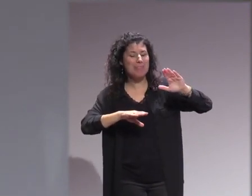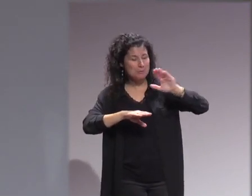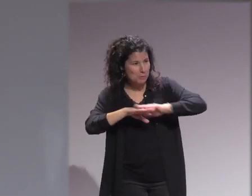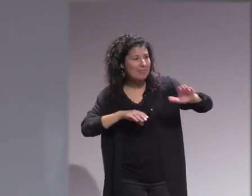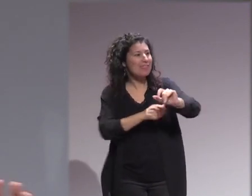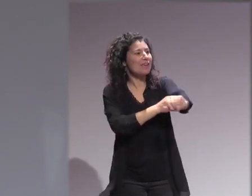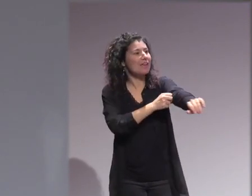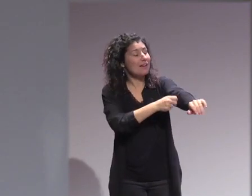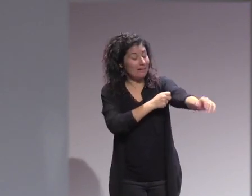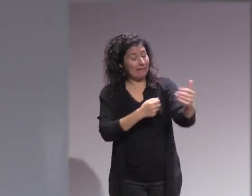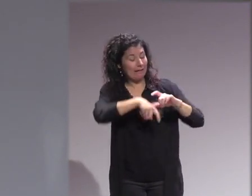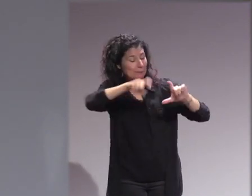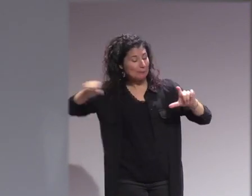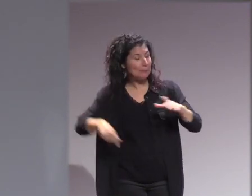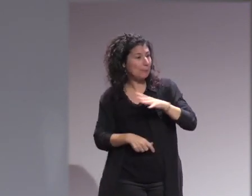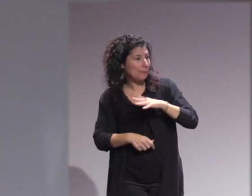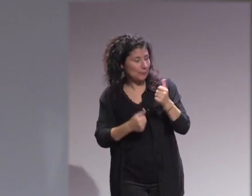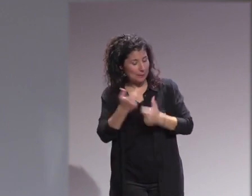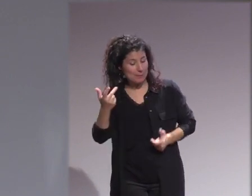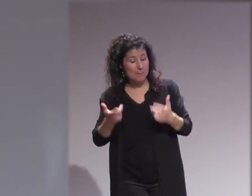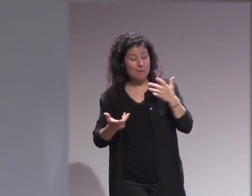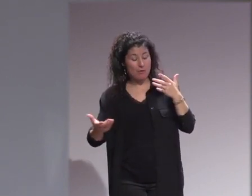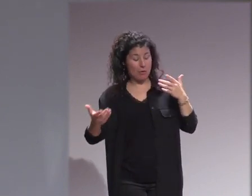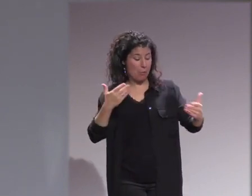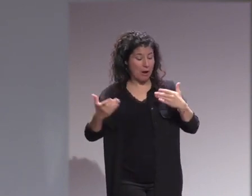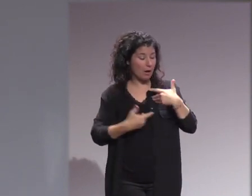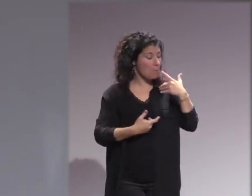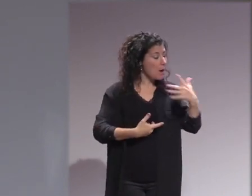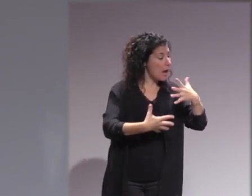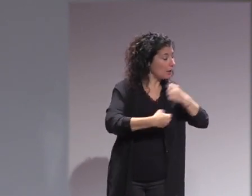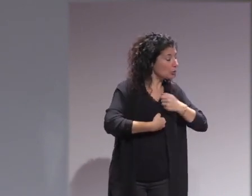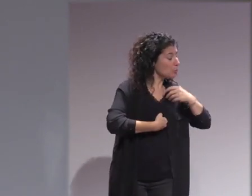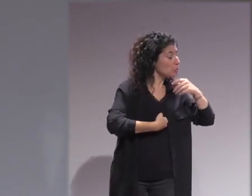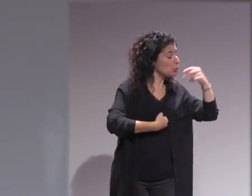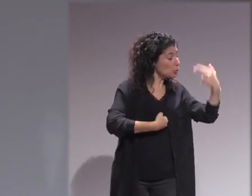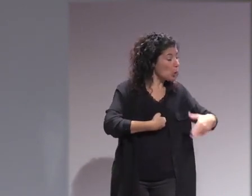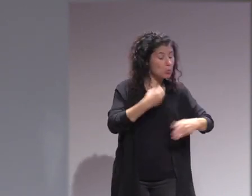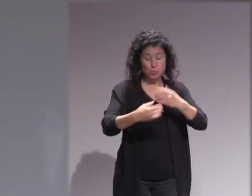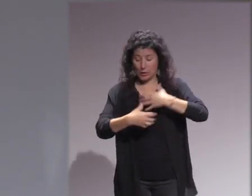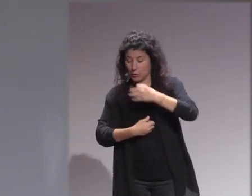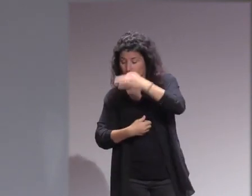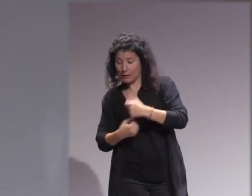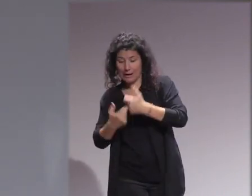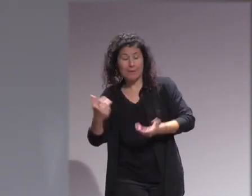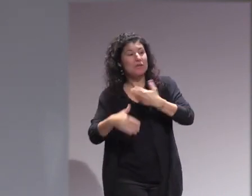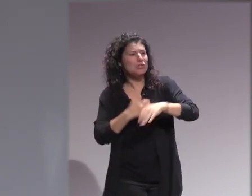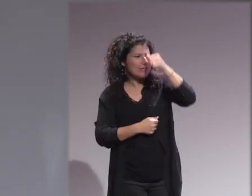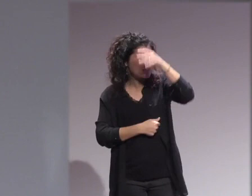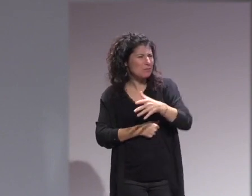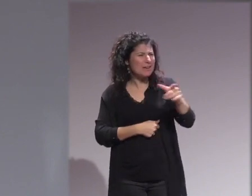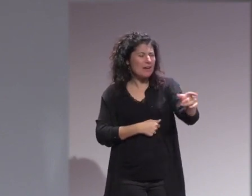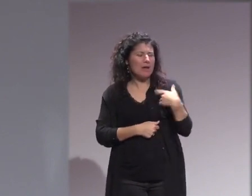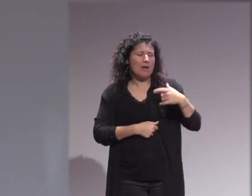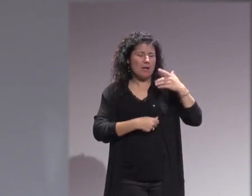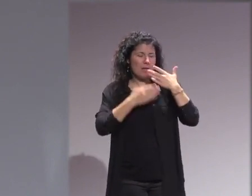une fratrie dans laquelle vous avez des personnes adoptées et des personnes non adoptées, on estime, suite à ces études-là, donc aux États-Unis, c'est une étude qui s'appelle SIBS, donc